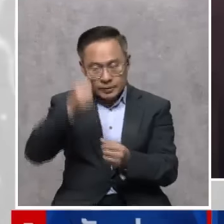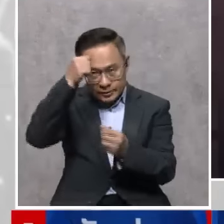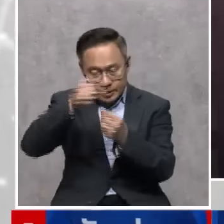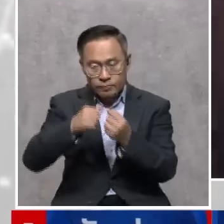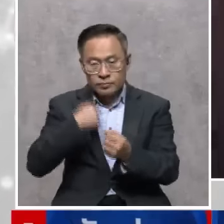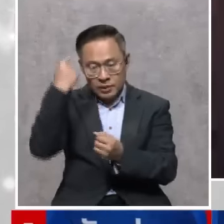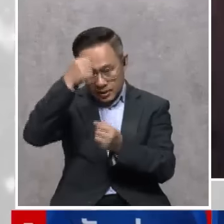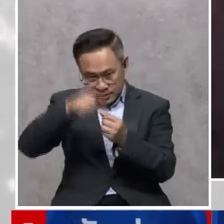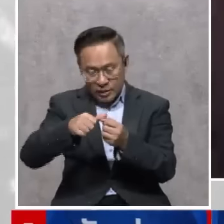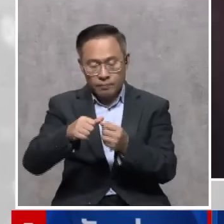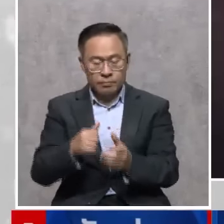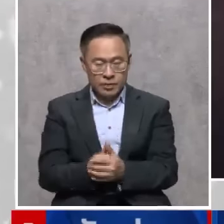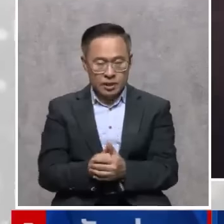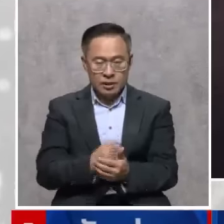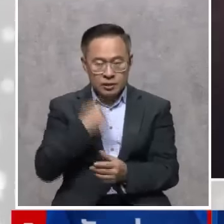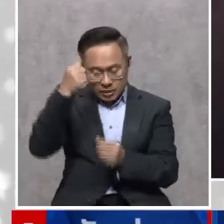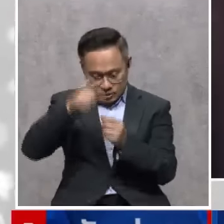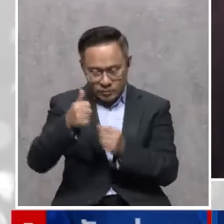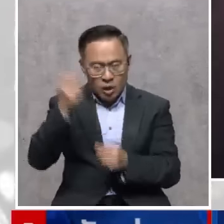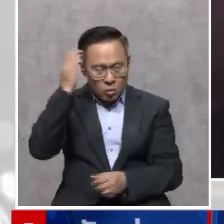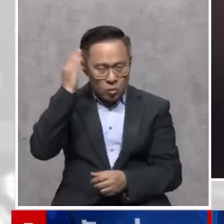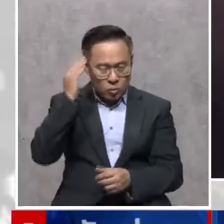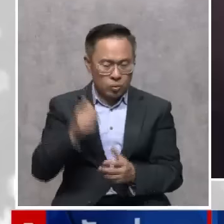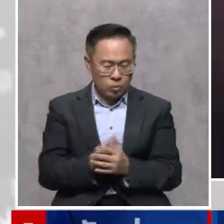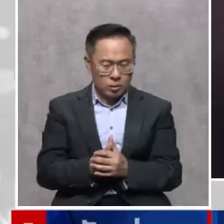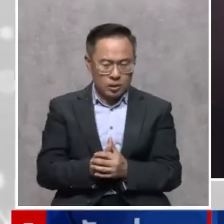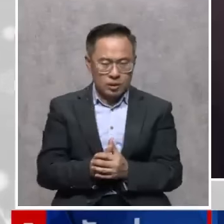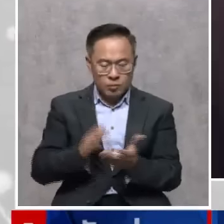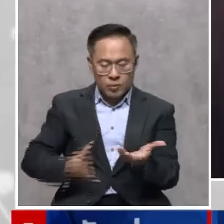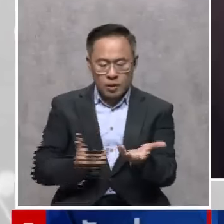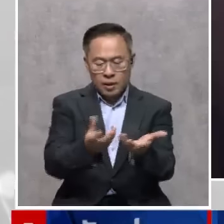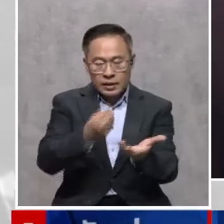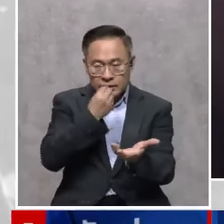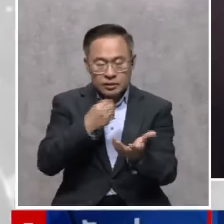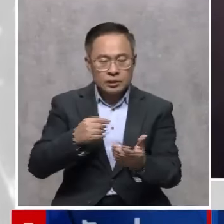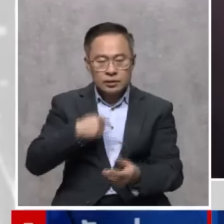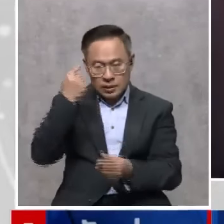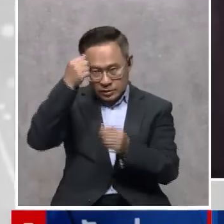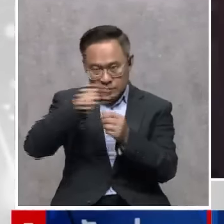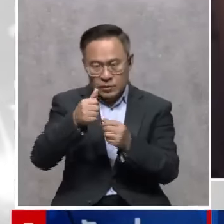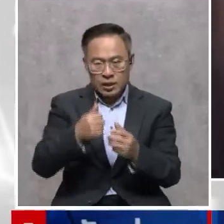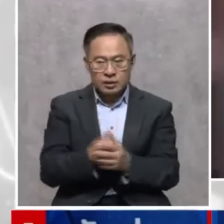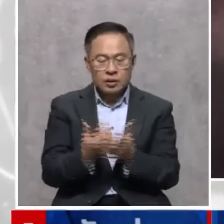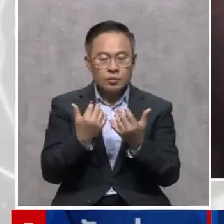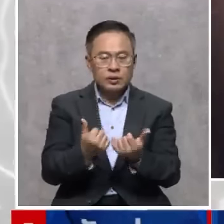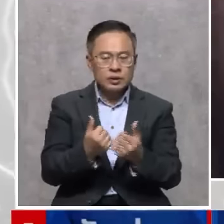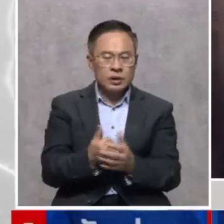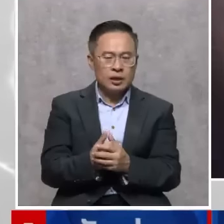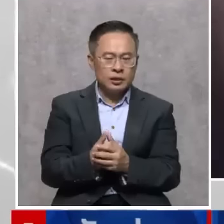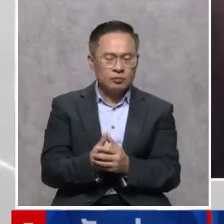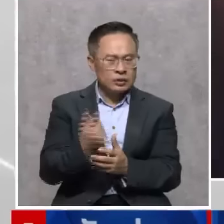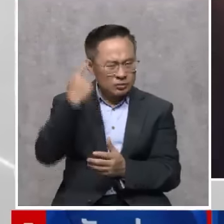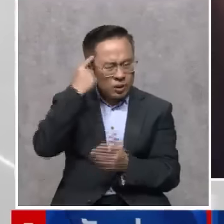ก็มันก็จะรักคนนั้นทีนี้หมาอาจจะวิ่งมาขอช่วย